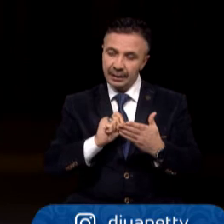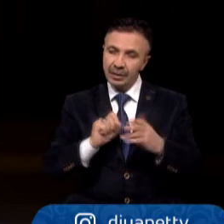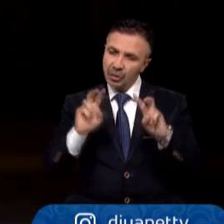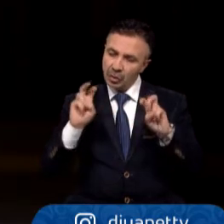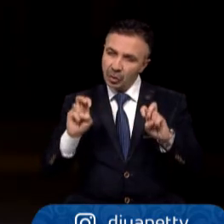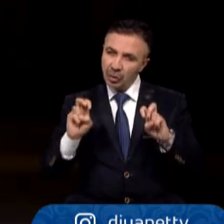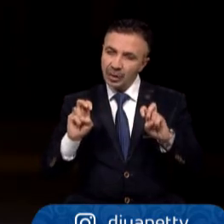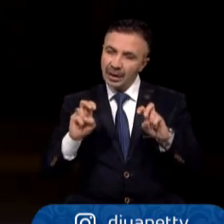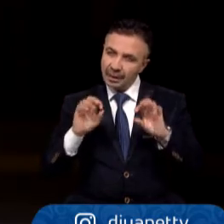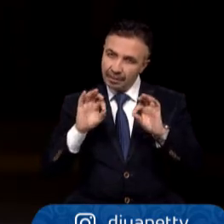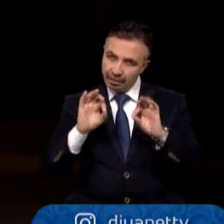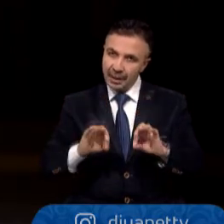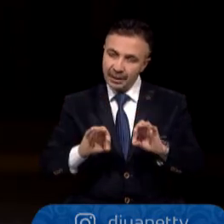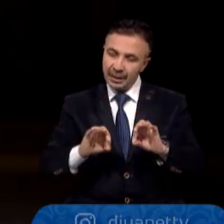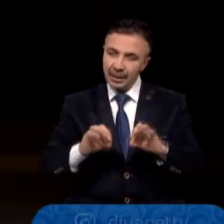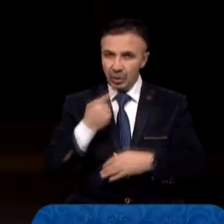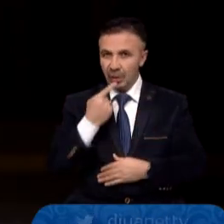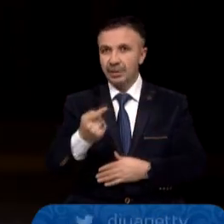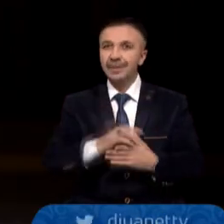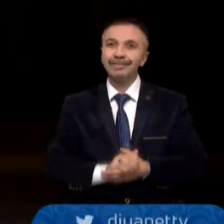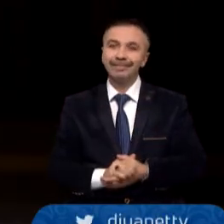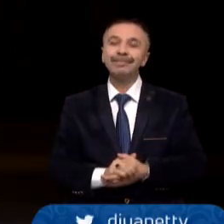konuya başlarken söylemiştik